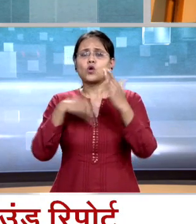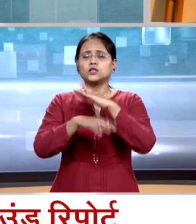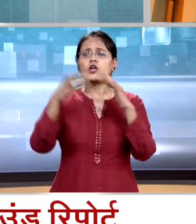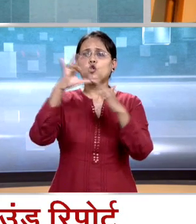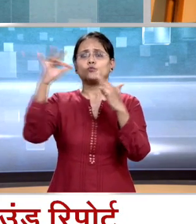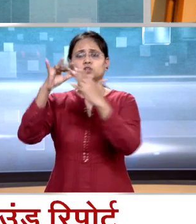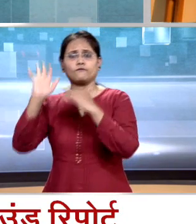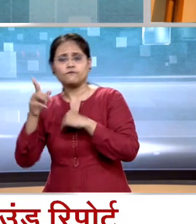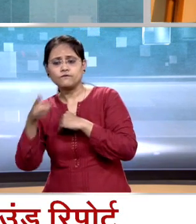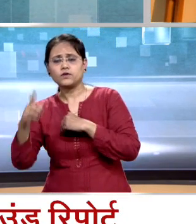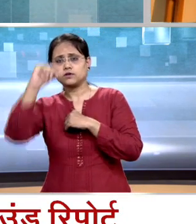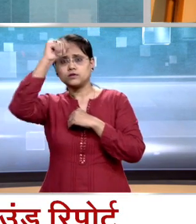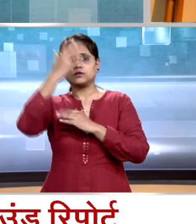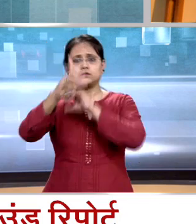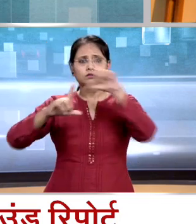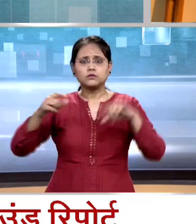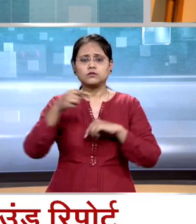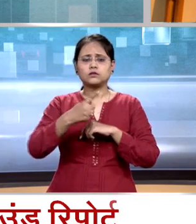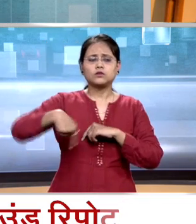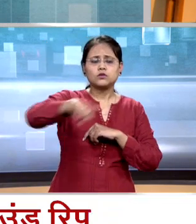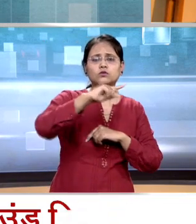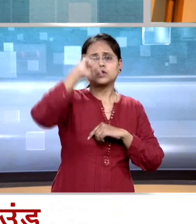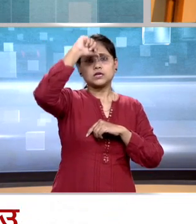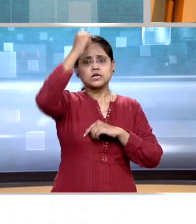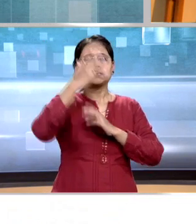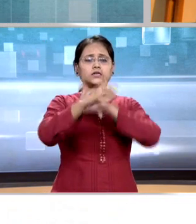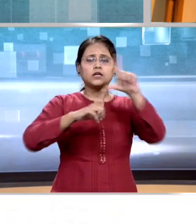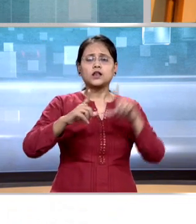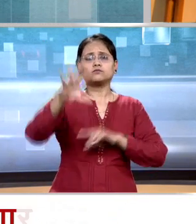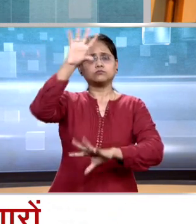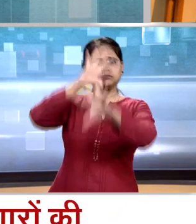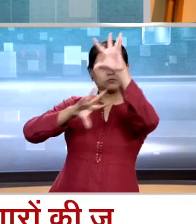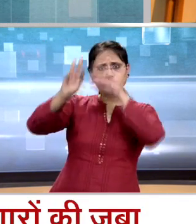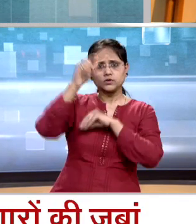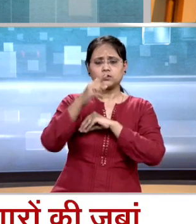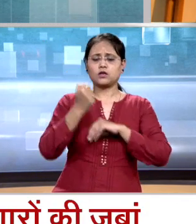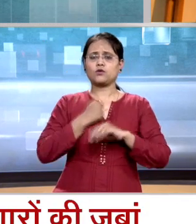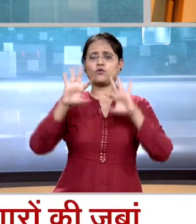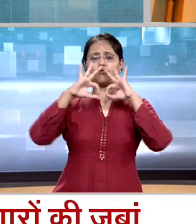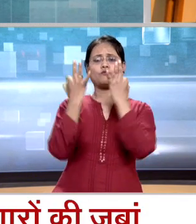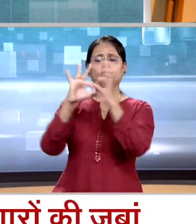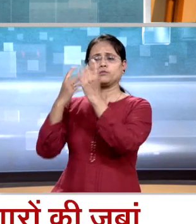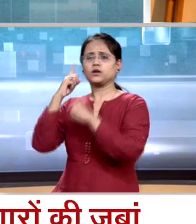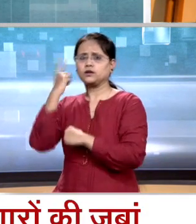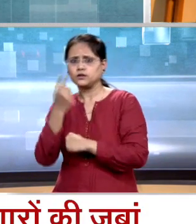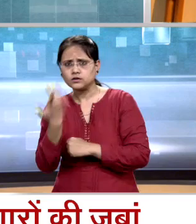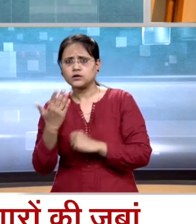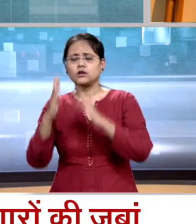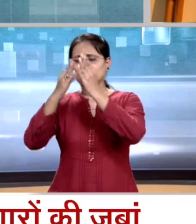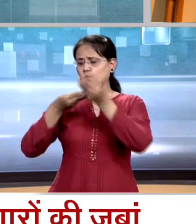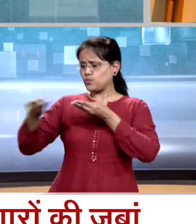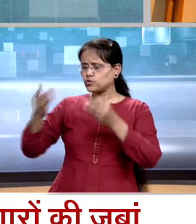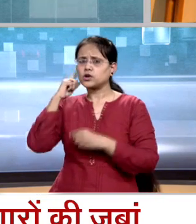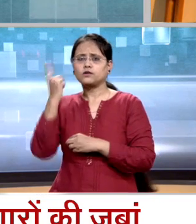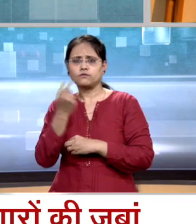भी एक ऑप्शन देने लग जाएंगे इंडियन साइन लैंग्वेज की। और अगर हम बाकी सब इंडियन साइन लैंग्वेज थोड़ी सीख पाएँ तो हमारे परिवारों में अगर कोई डेफ